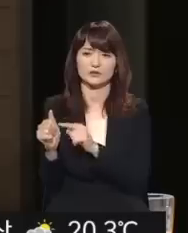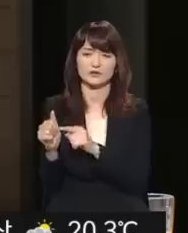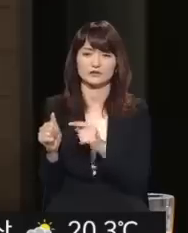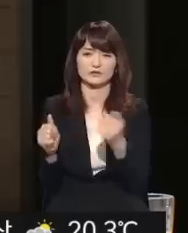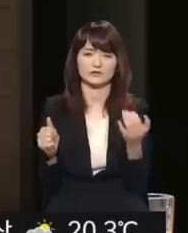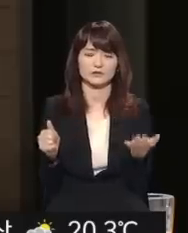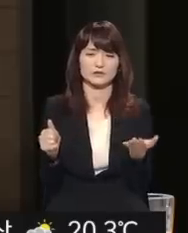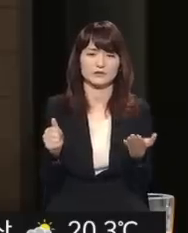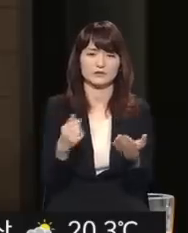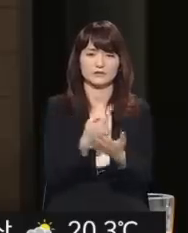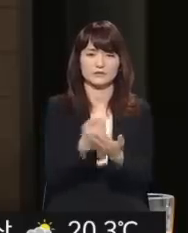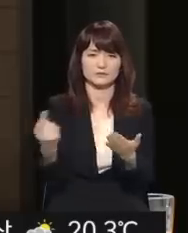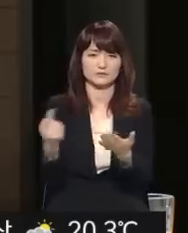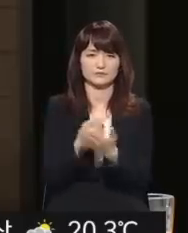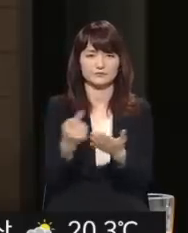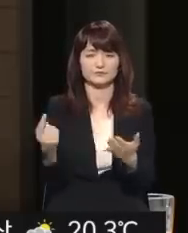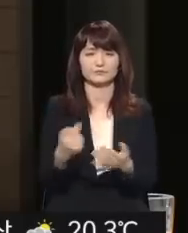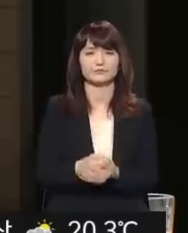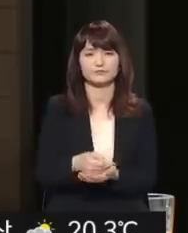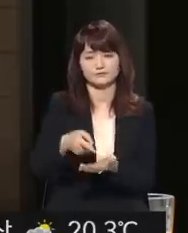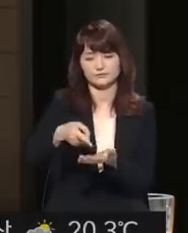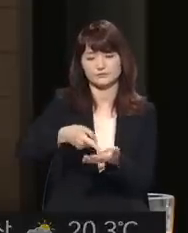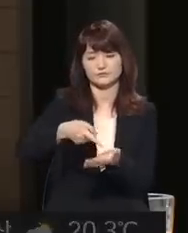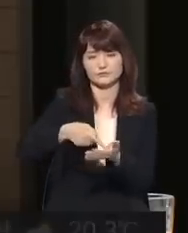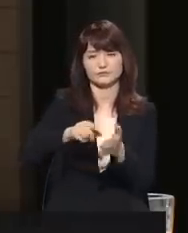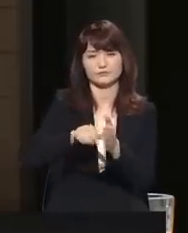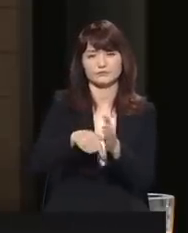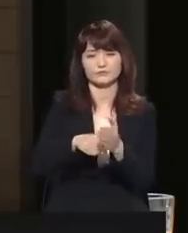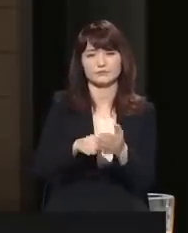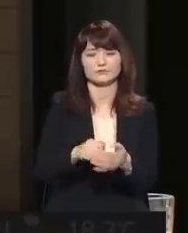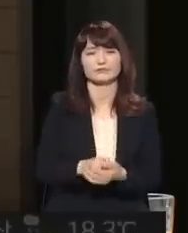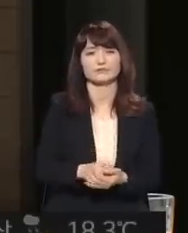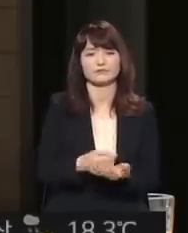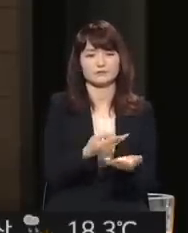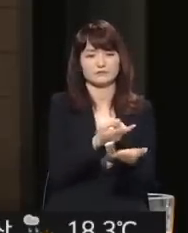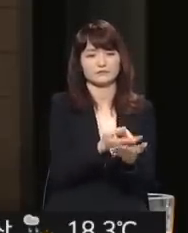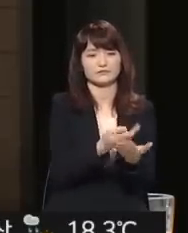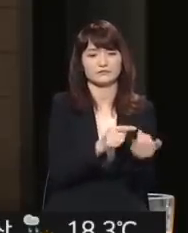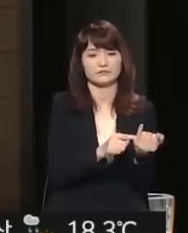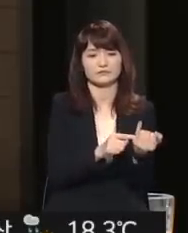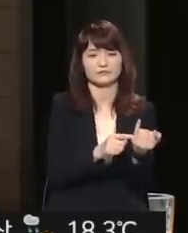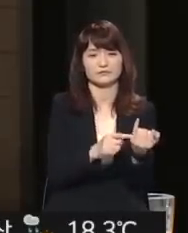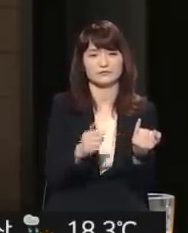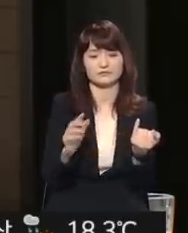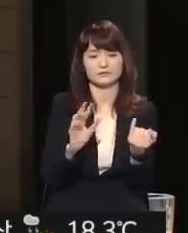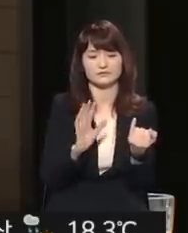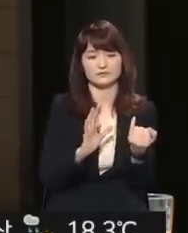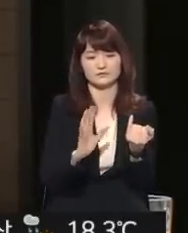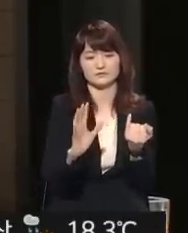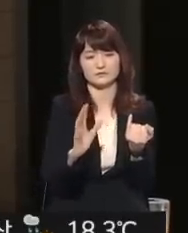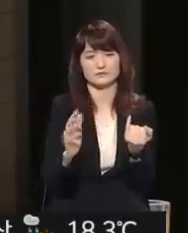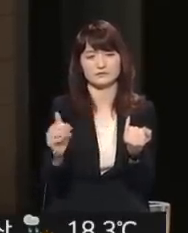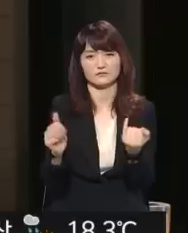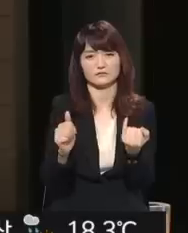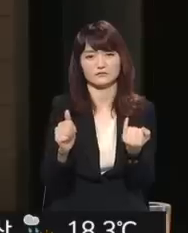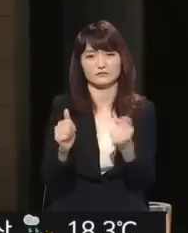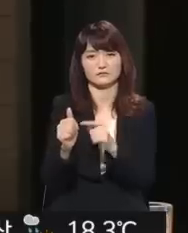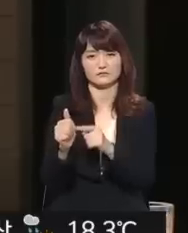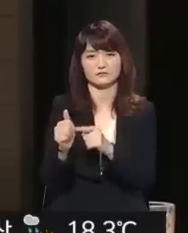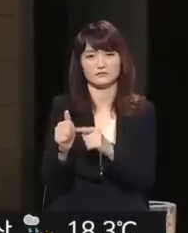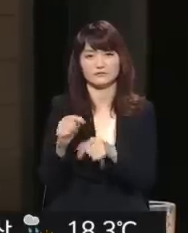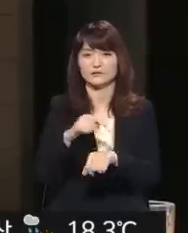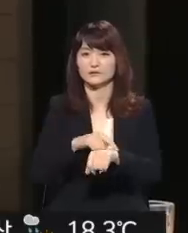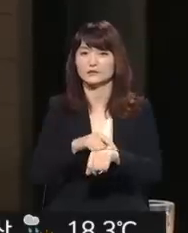얘기를 했는데요이 수술 당시 사랑이 곁을 지킨 그 마티오이가 곁을 지킨 시간 과연 얼마였을까요